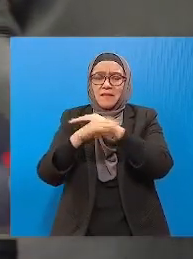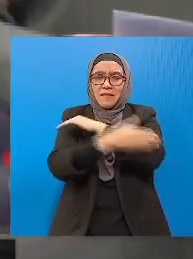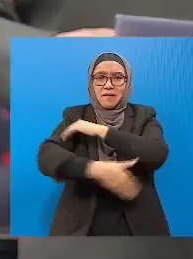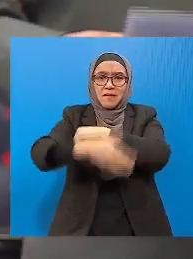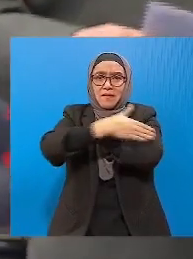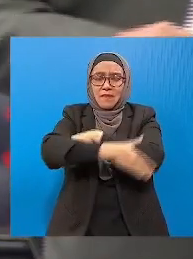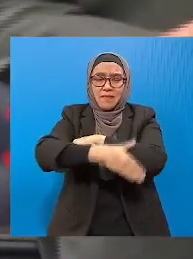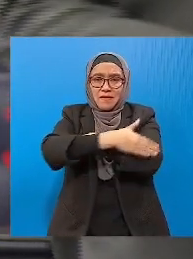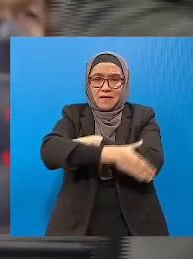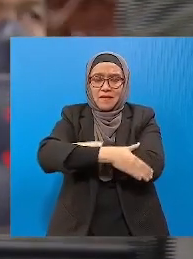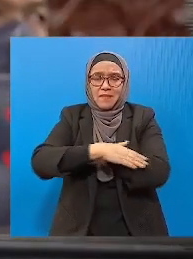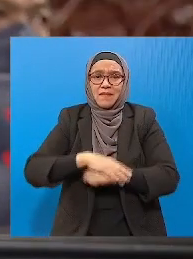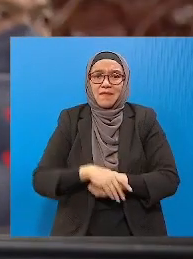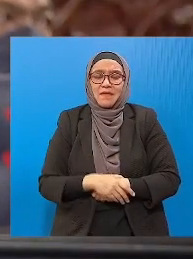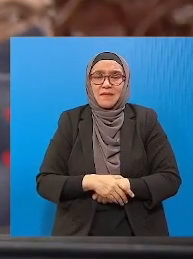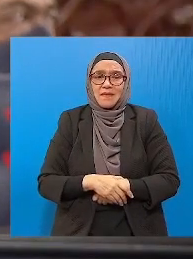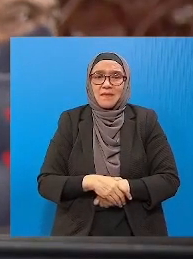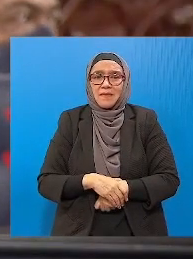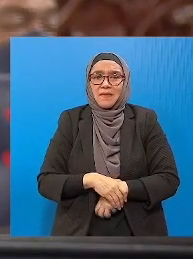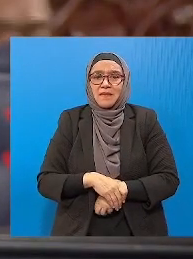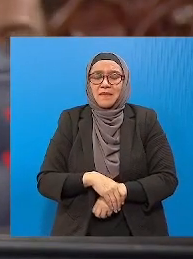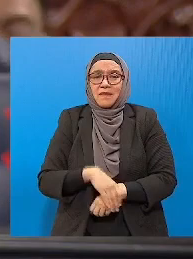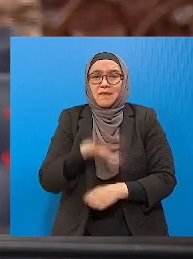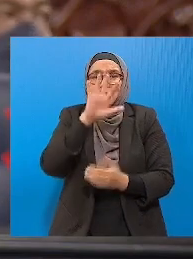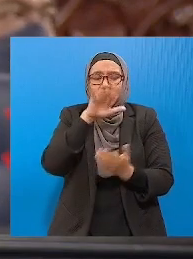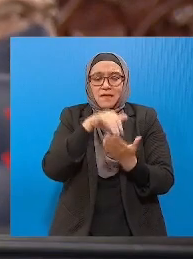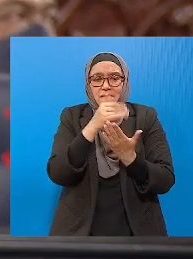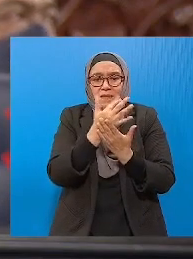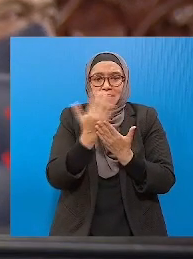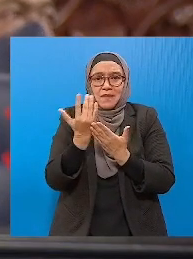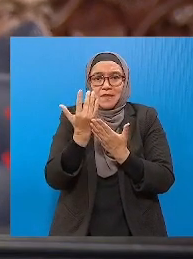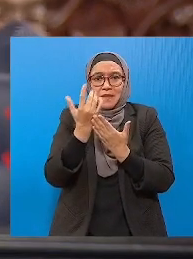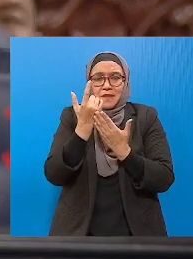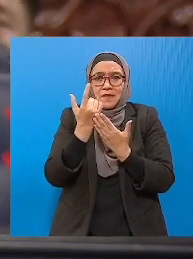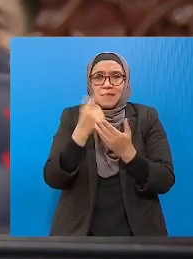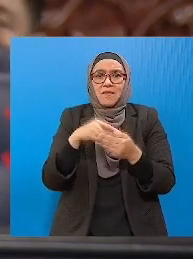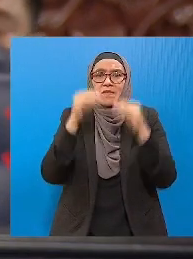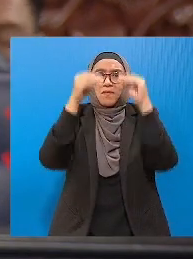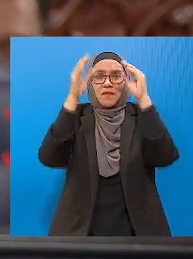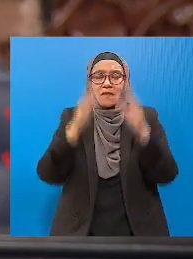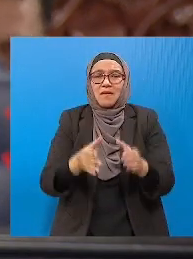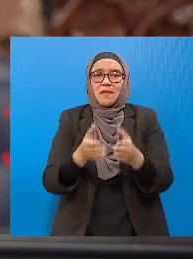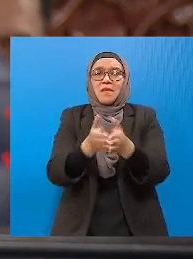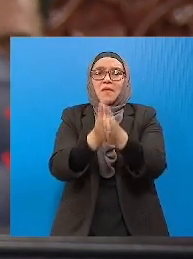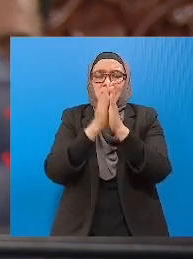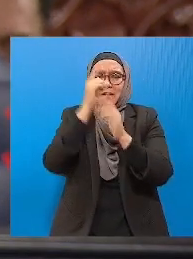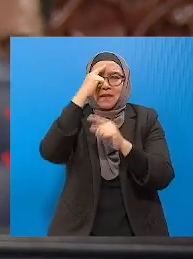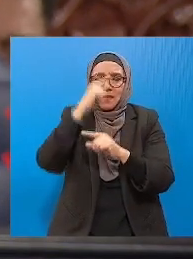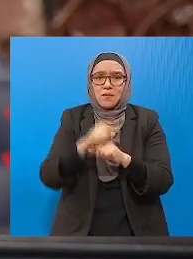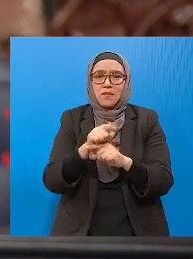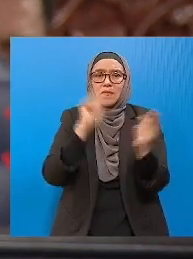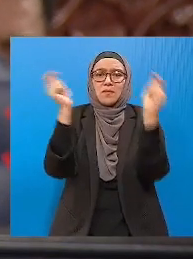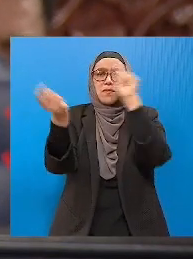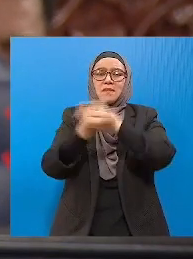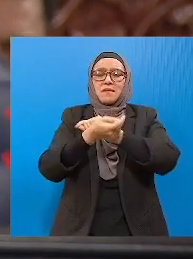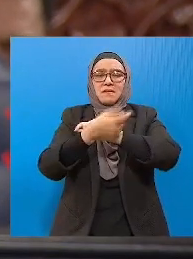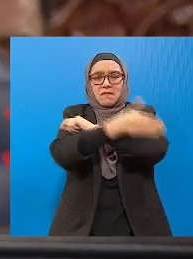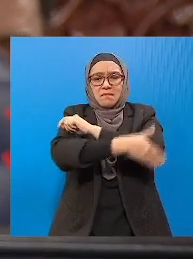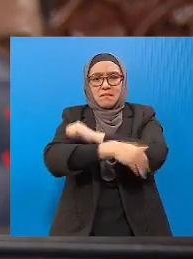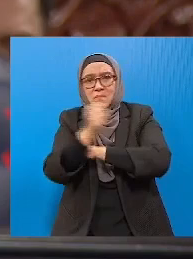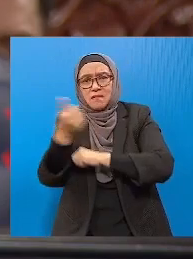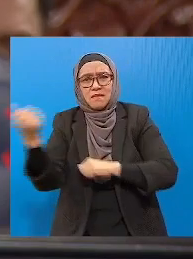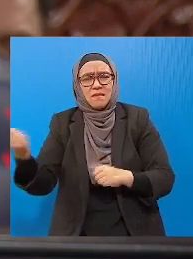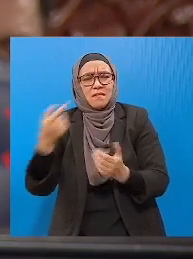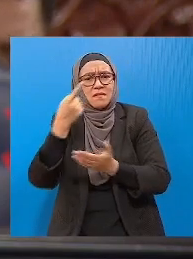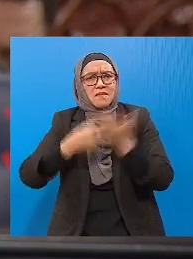m&s ramai 7499 orang guru memohon untuk keluar dari negeri tertentu Apakah strategi